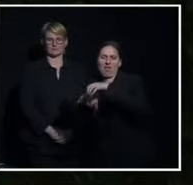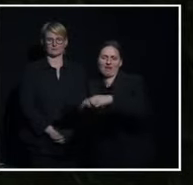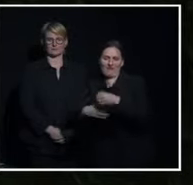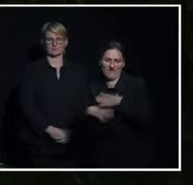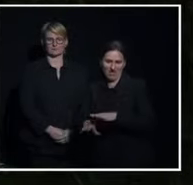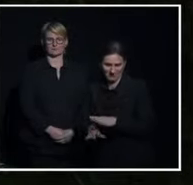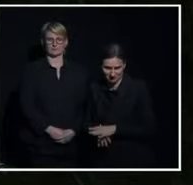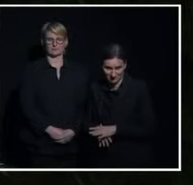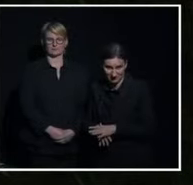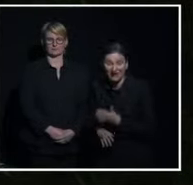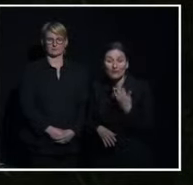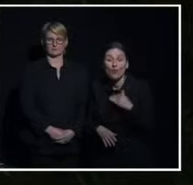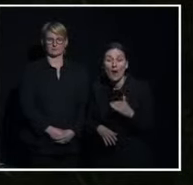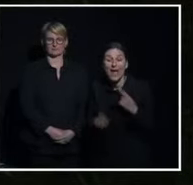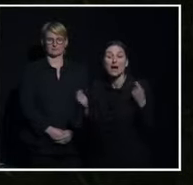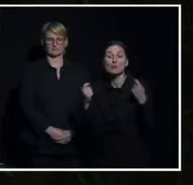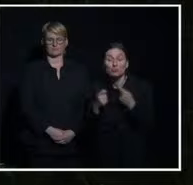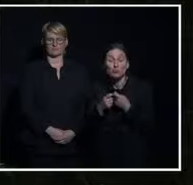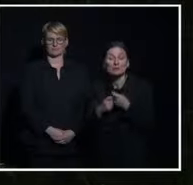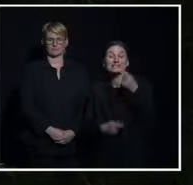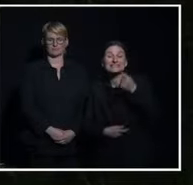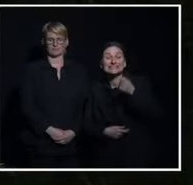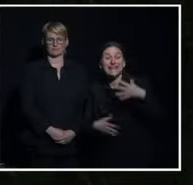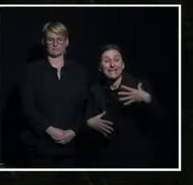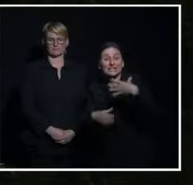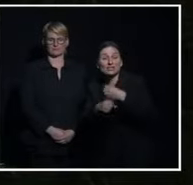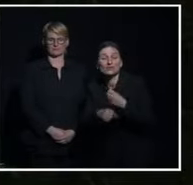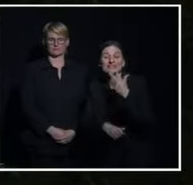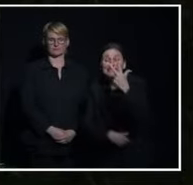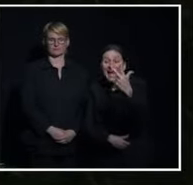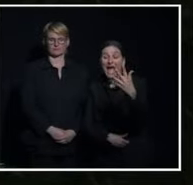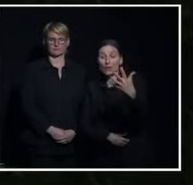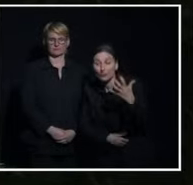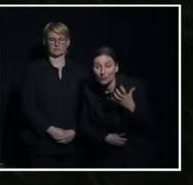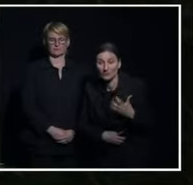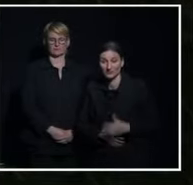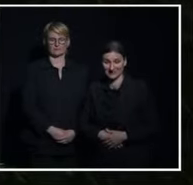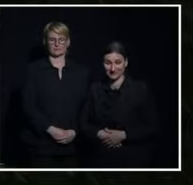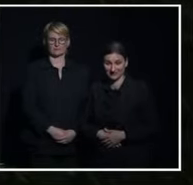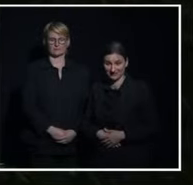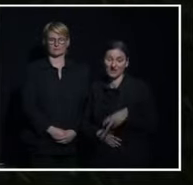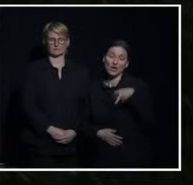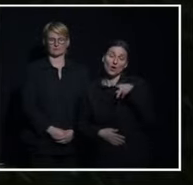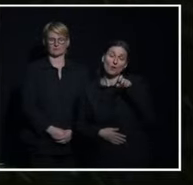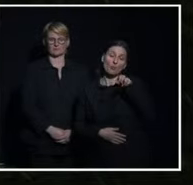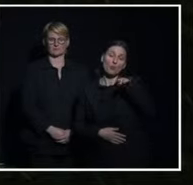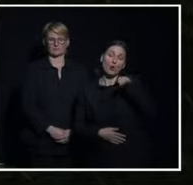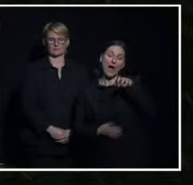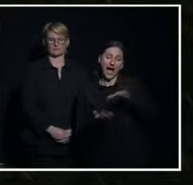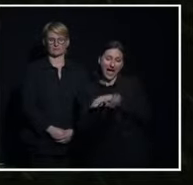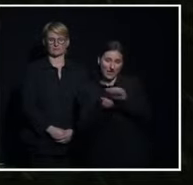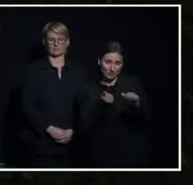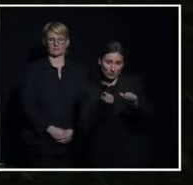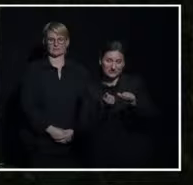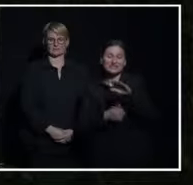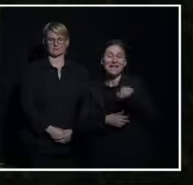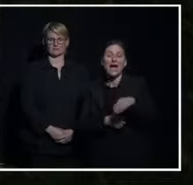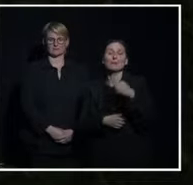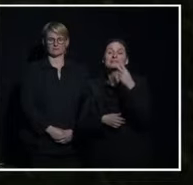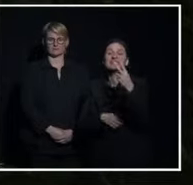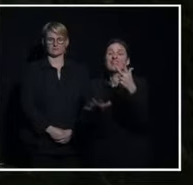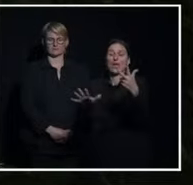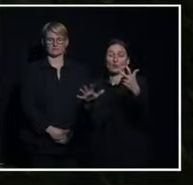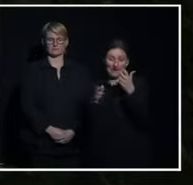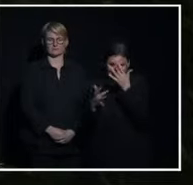ist. Kommt vom Bundesgerichtshof 1953, der den Poraimos erst ab 1942